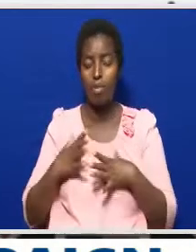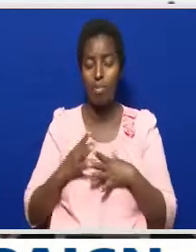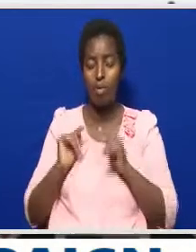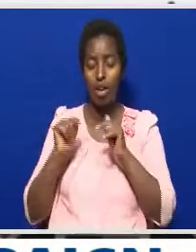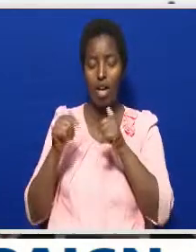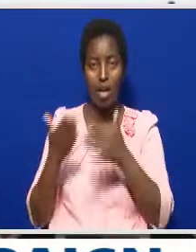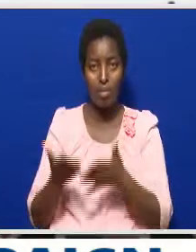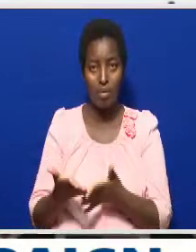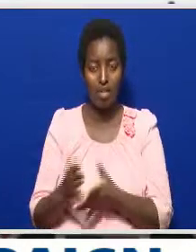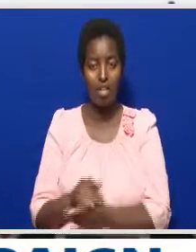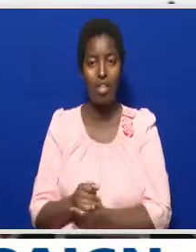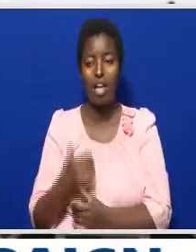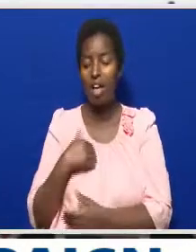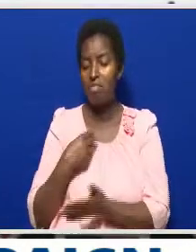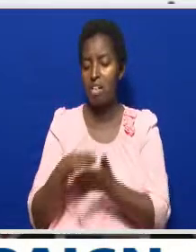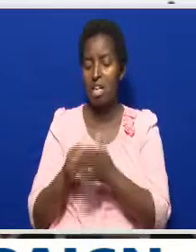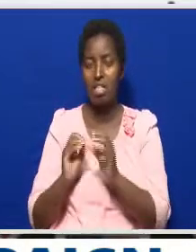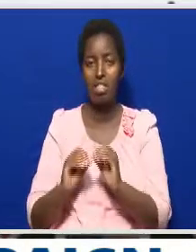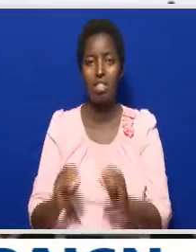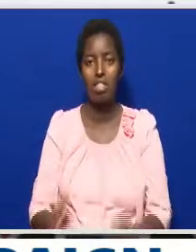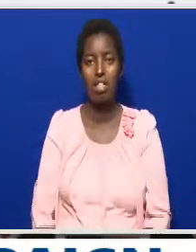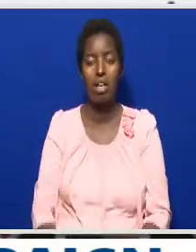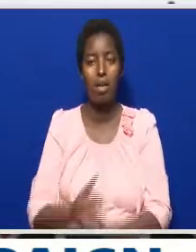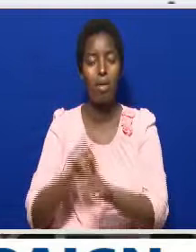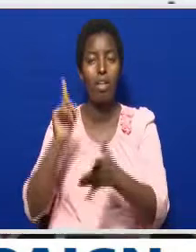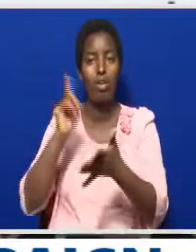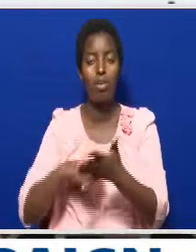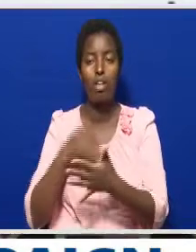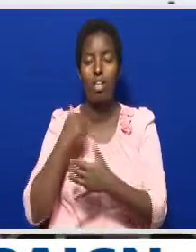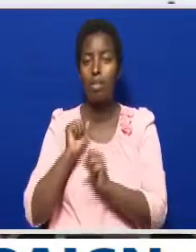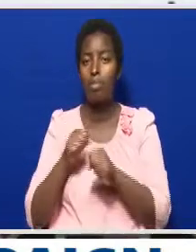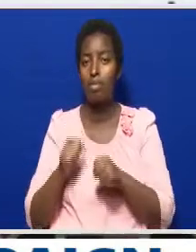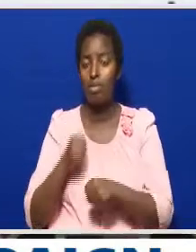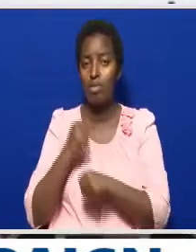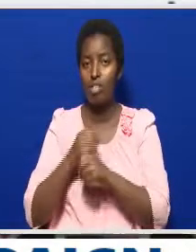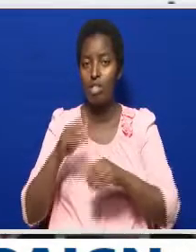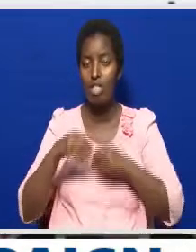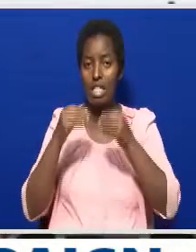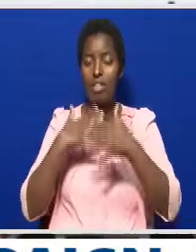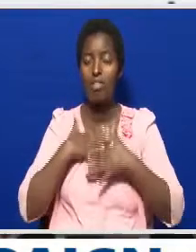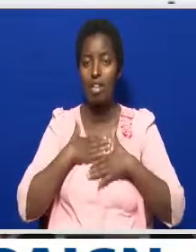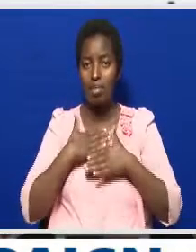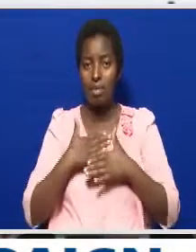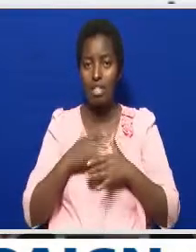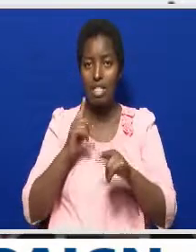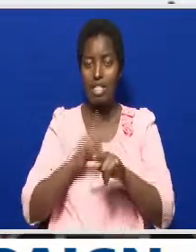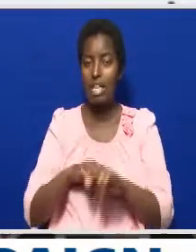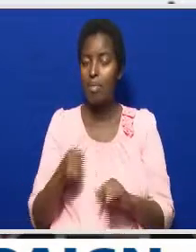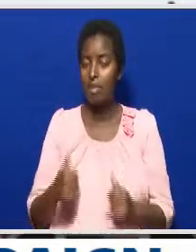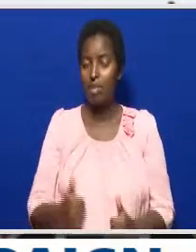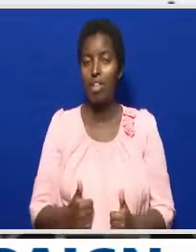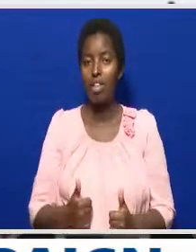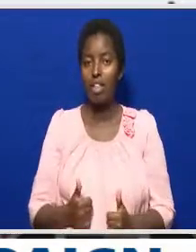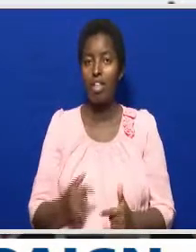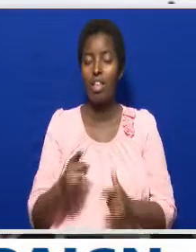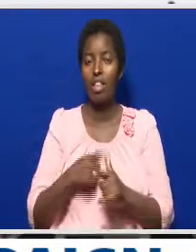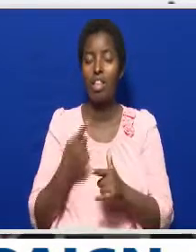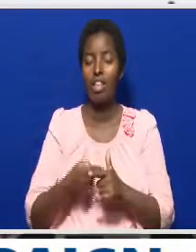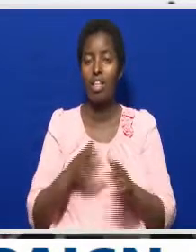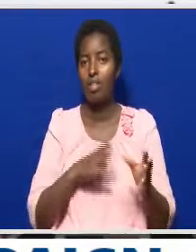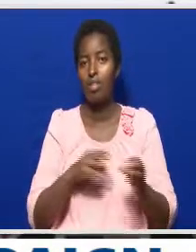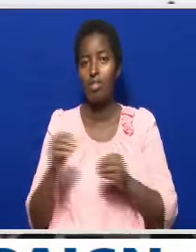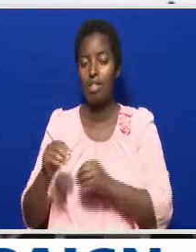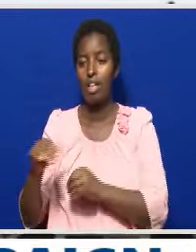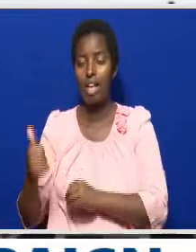hapa na hawana hela, na chenye tunaweza kufanya ni kuwapea hewa, wakikuwa wamepata nafuu kidogo ndio tunawapeleka